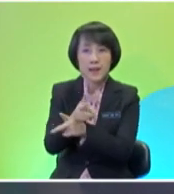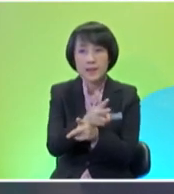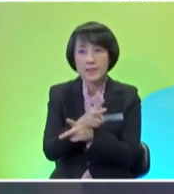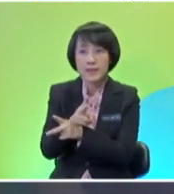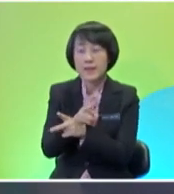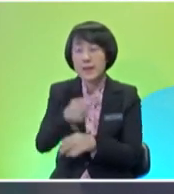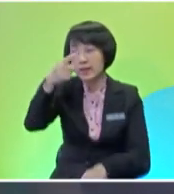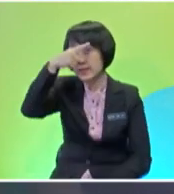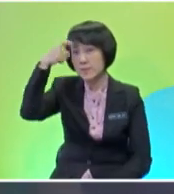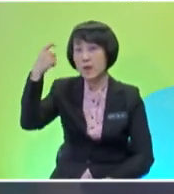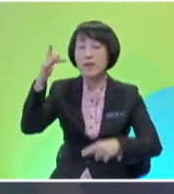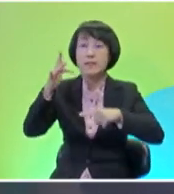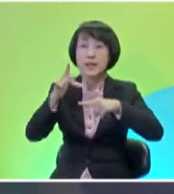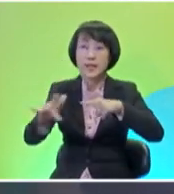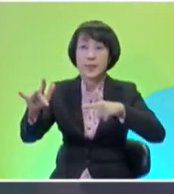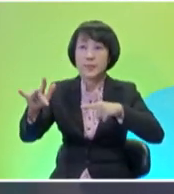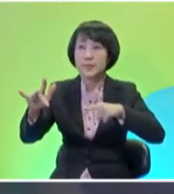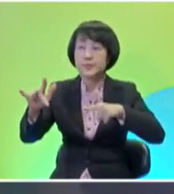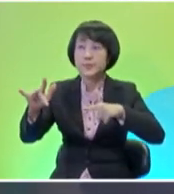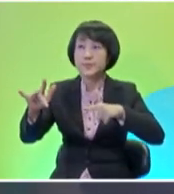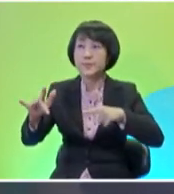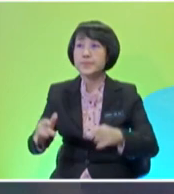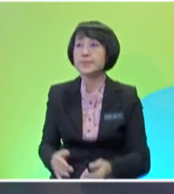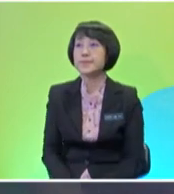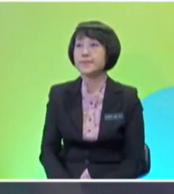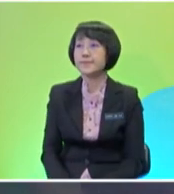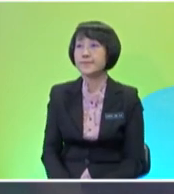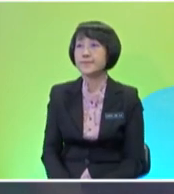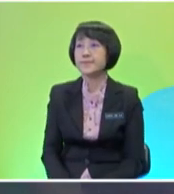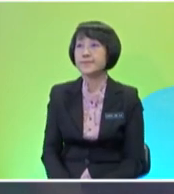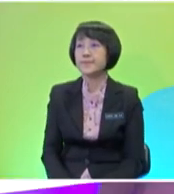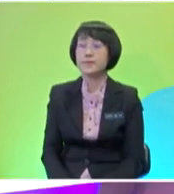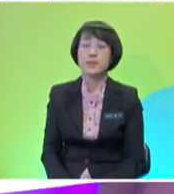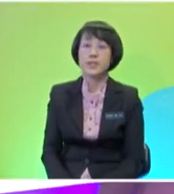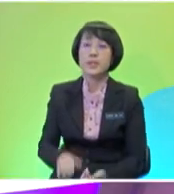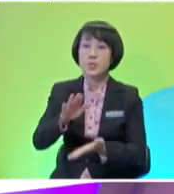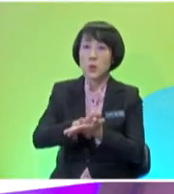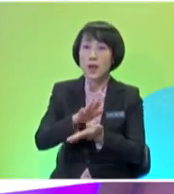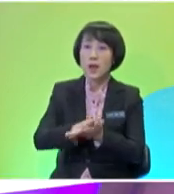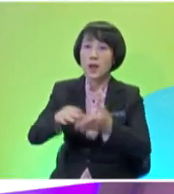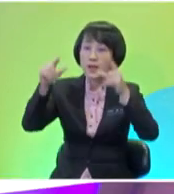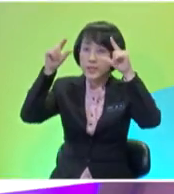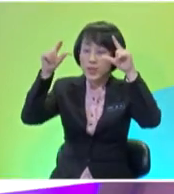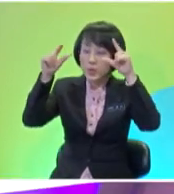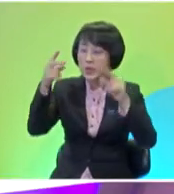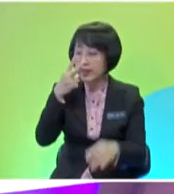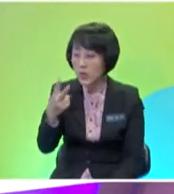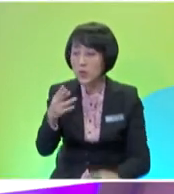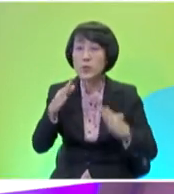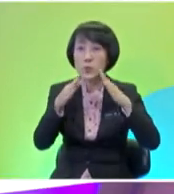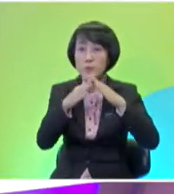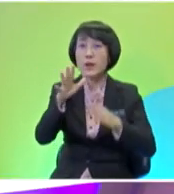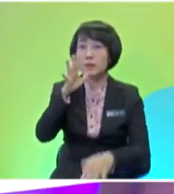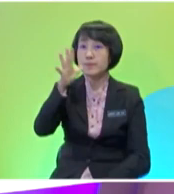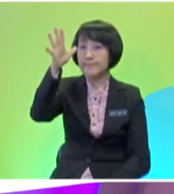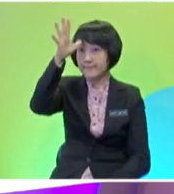sekali, kalau adik bapa dapatkan pengawasan mereka dan kalau di sekolah dapatkan dulu nasihat daripada cikgu, boleh? Ya,